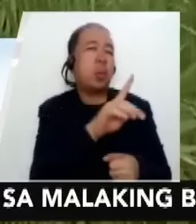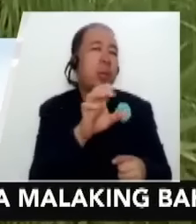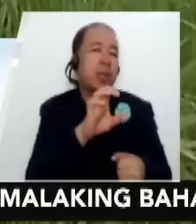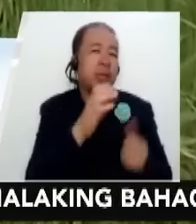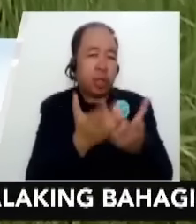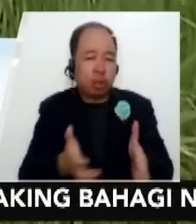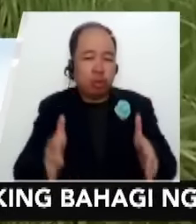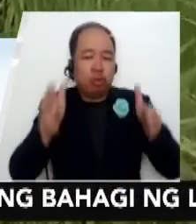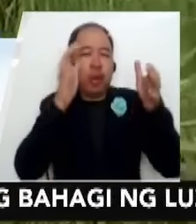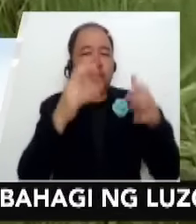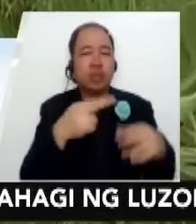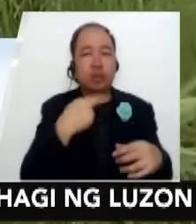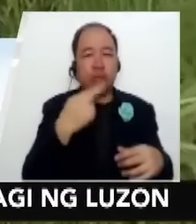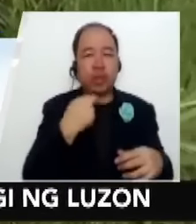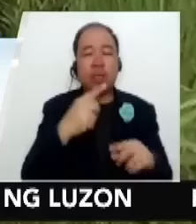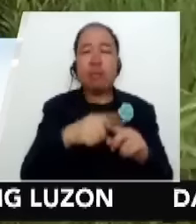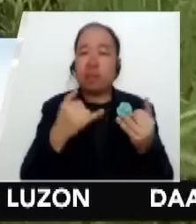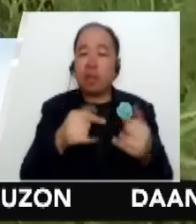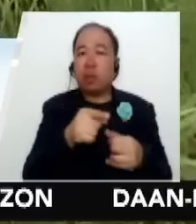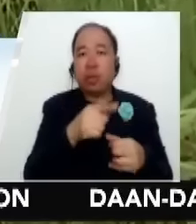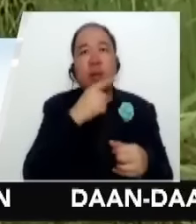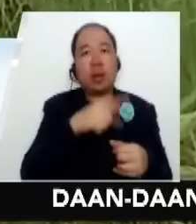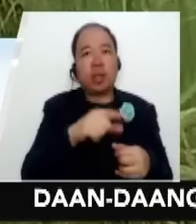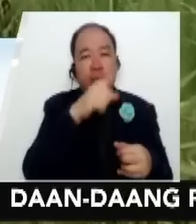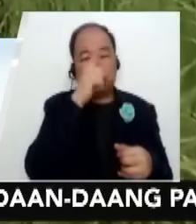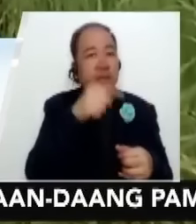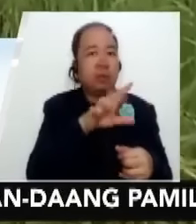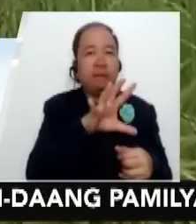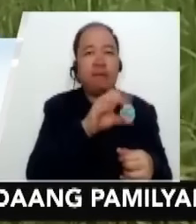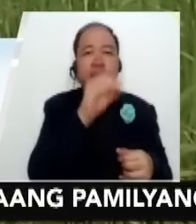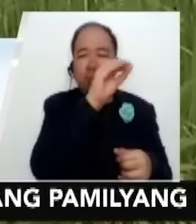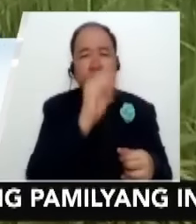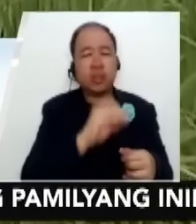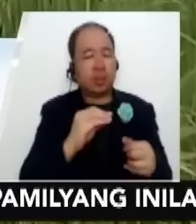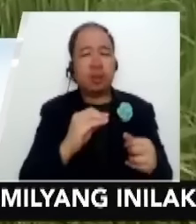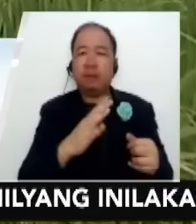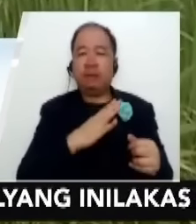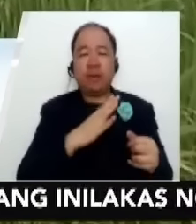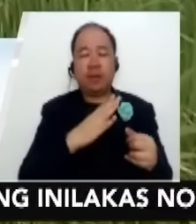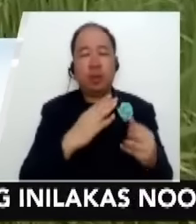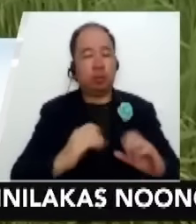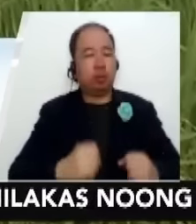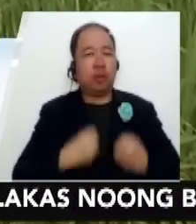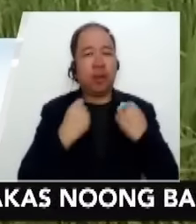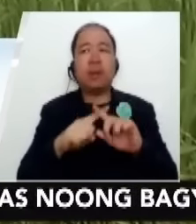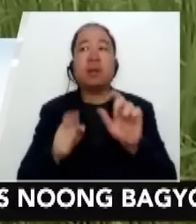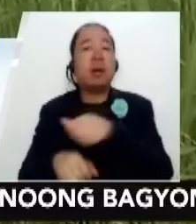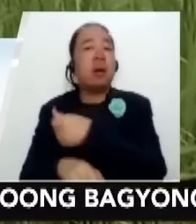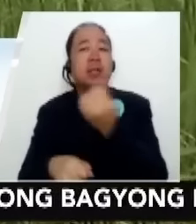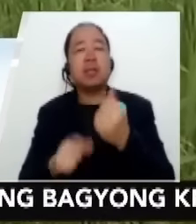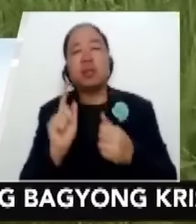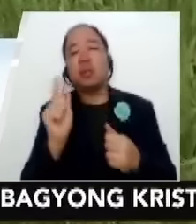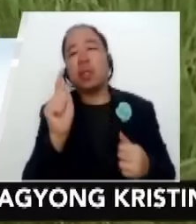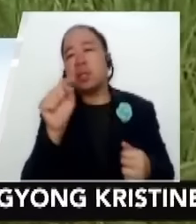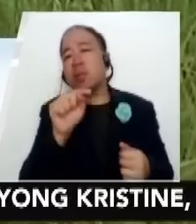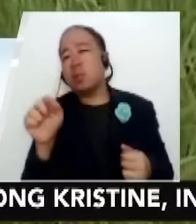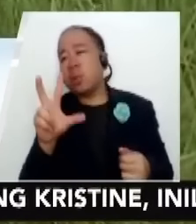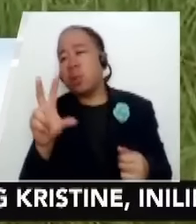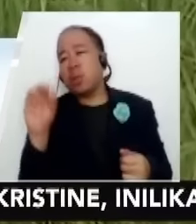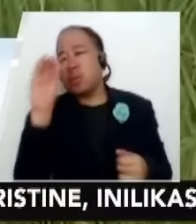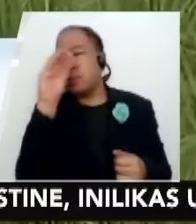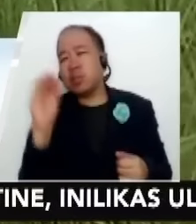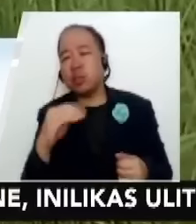ngayon, sila medyo swerte pa yung kalahati kasi yung iba parang 20 hanggang 30 kaban na lang daw yung maha-harvest nila mula dun sa isang buong ektarya. Pero